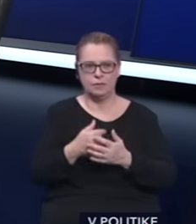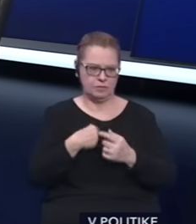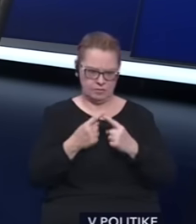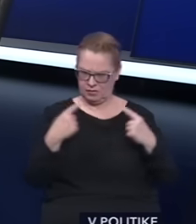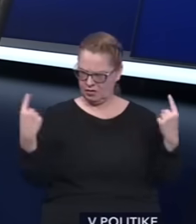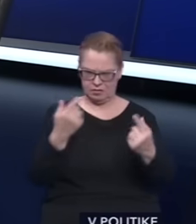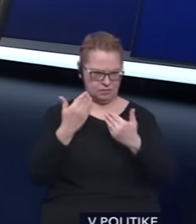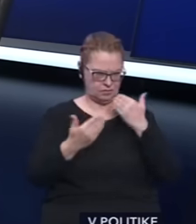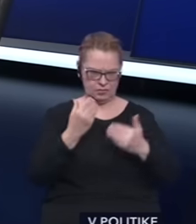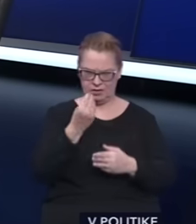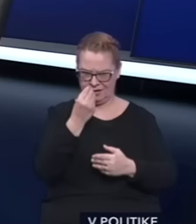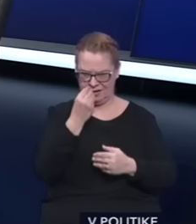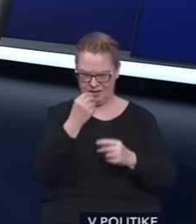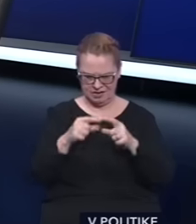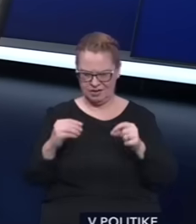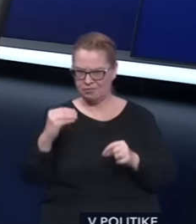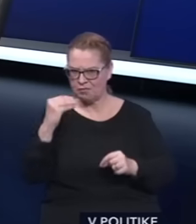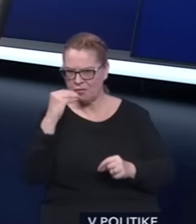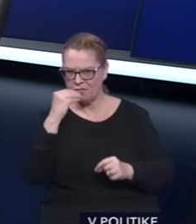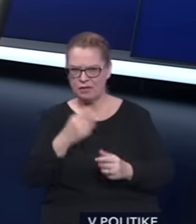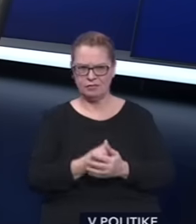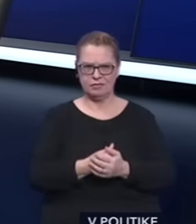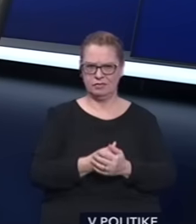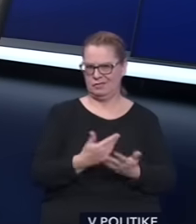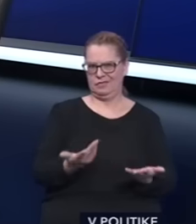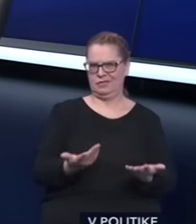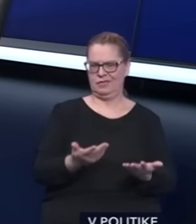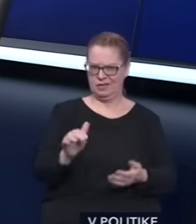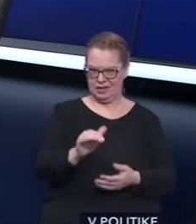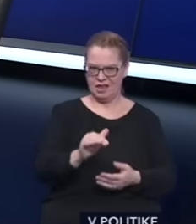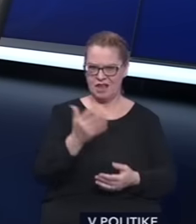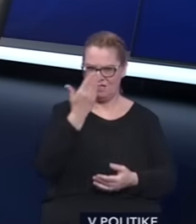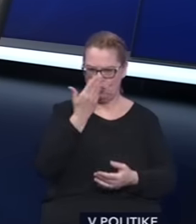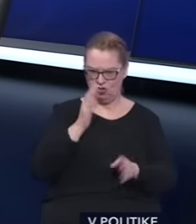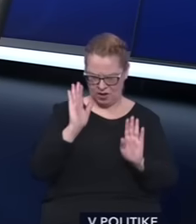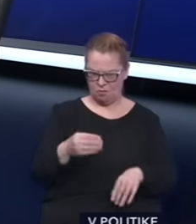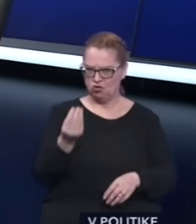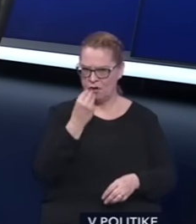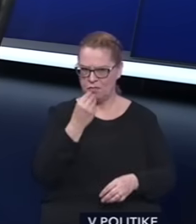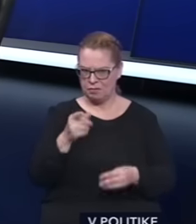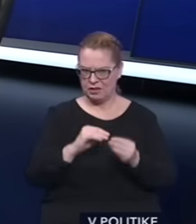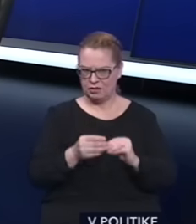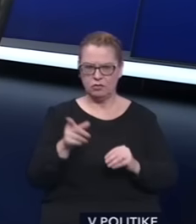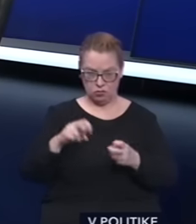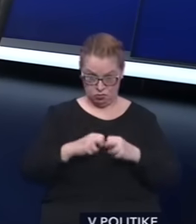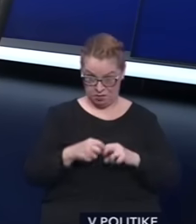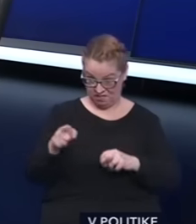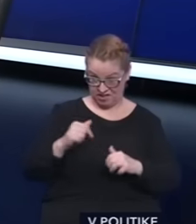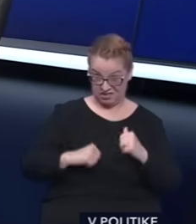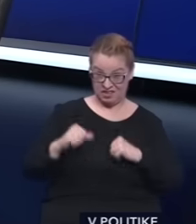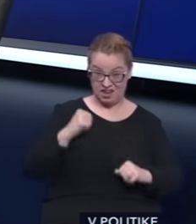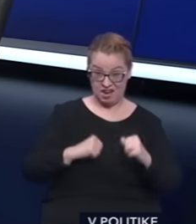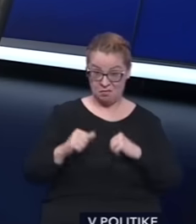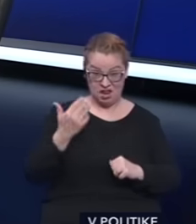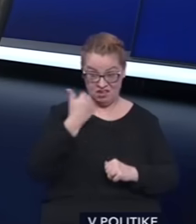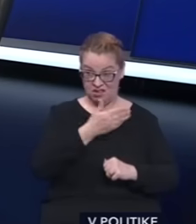jesť keksik. Staráte sa o školstvo, ktoré dieťa dobre, si cez vyučovanie môže keksik toto vybrať. Toto boli tie problémy, ktoré vás trápili a nie ale problémy veď vy ste ľudí, nemali ktoré